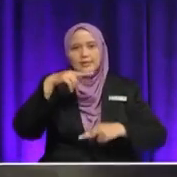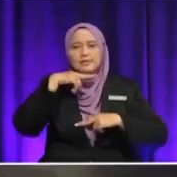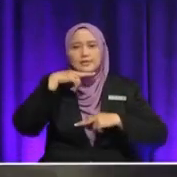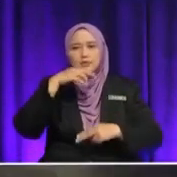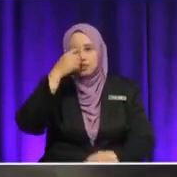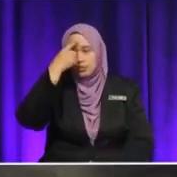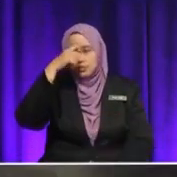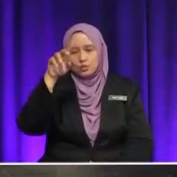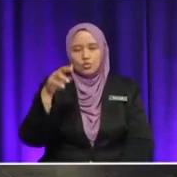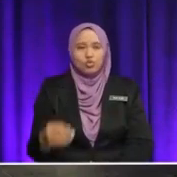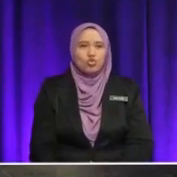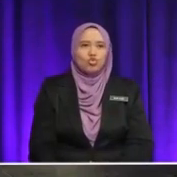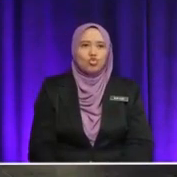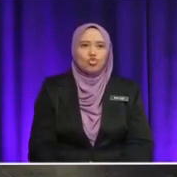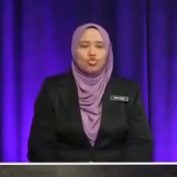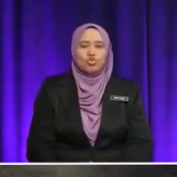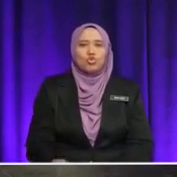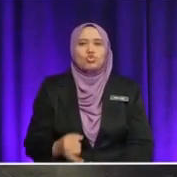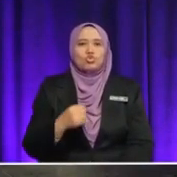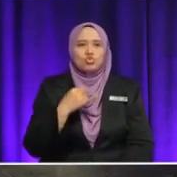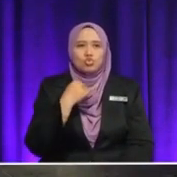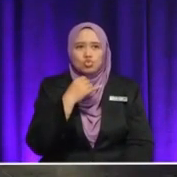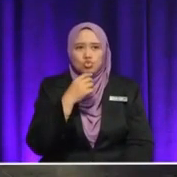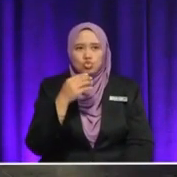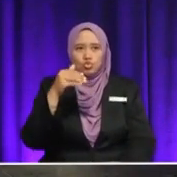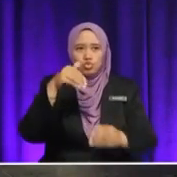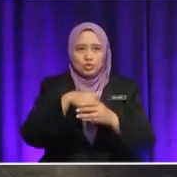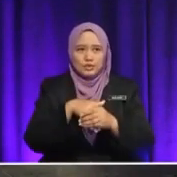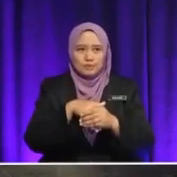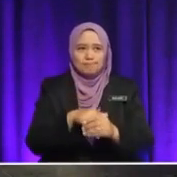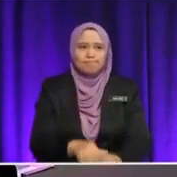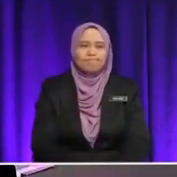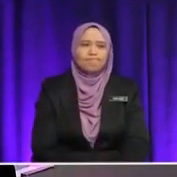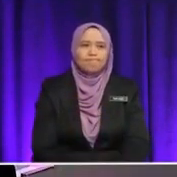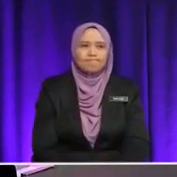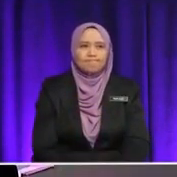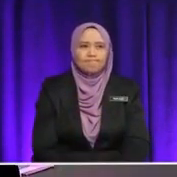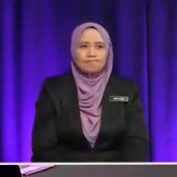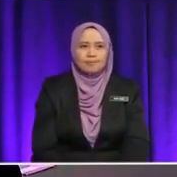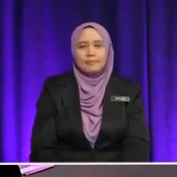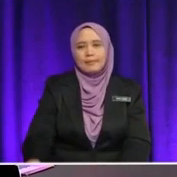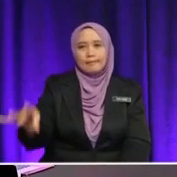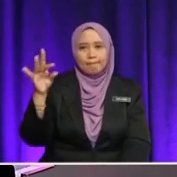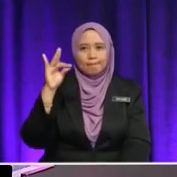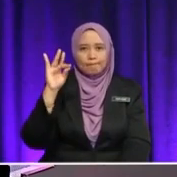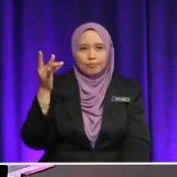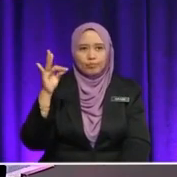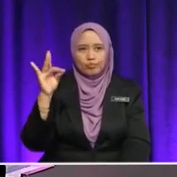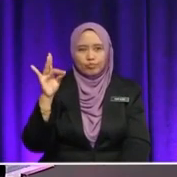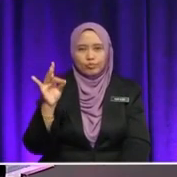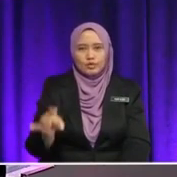kembali 18 tahun adalah usia minimal ah pengundi bagi